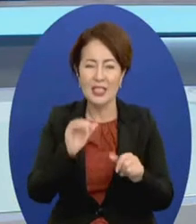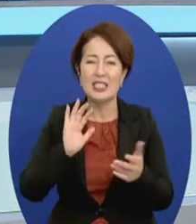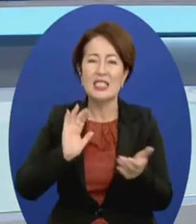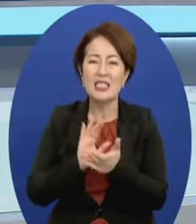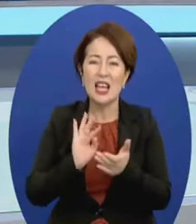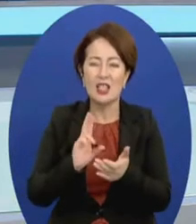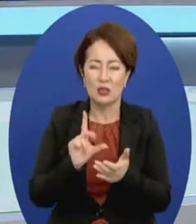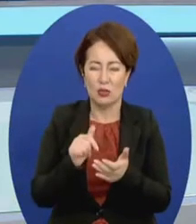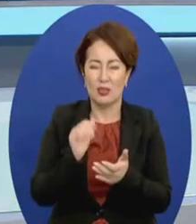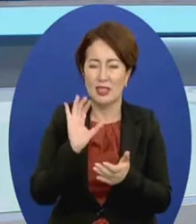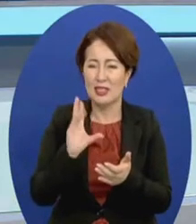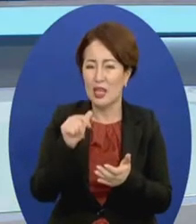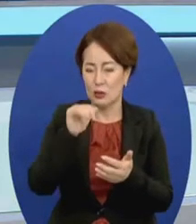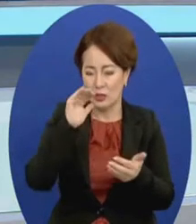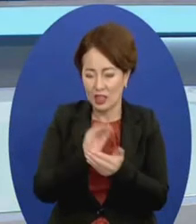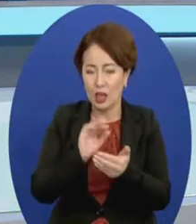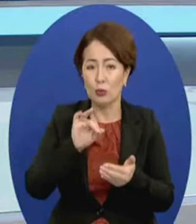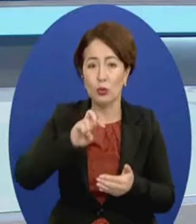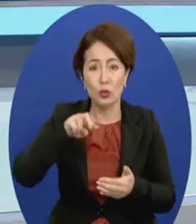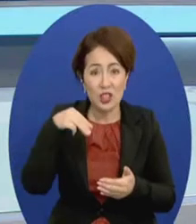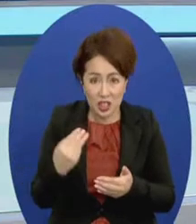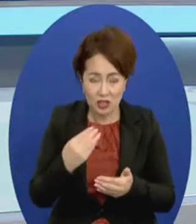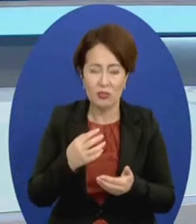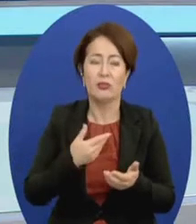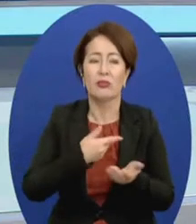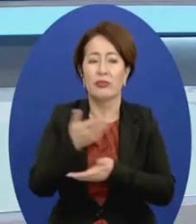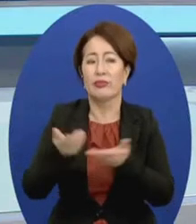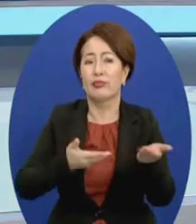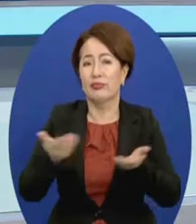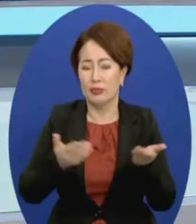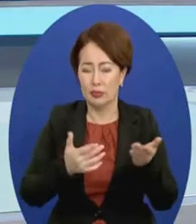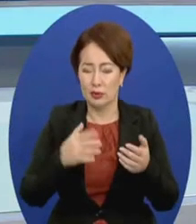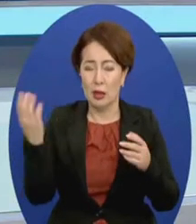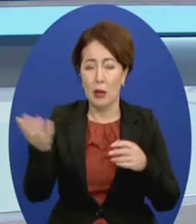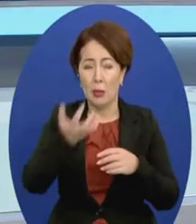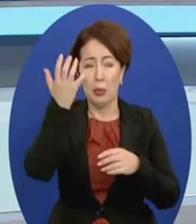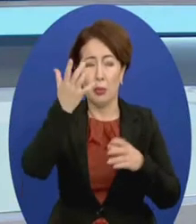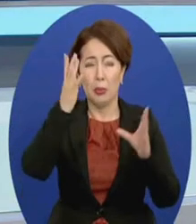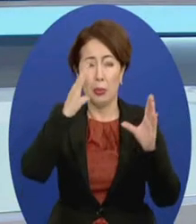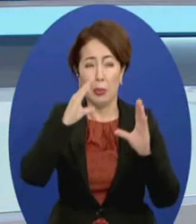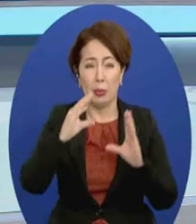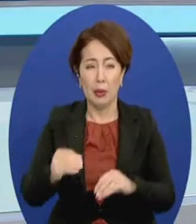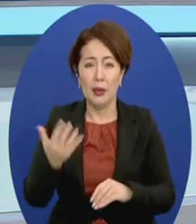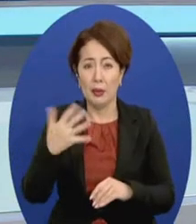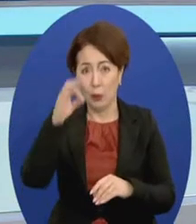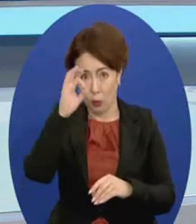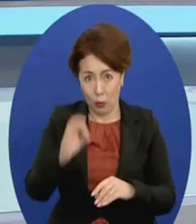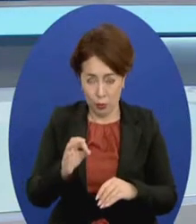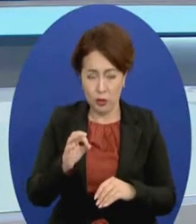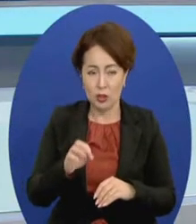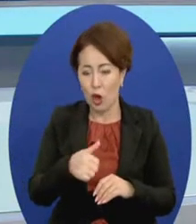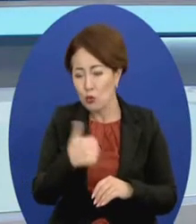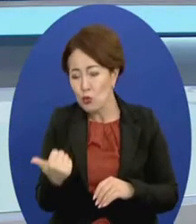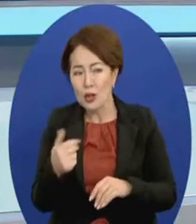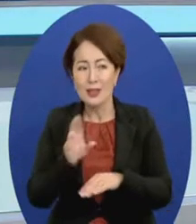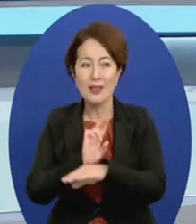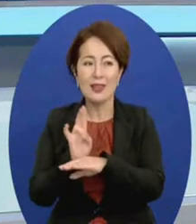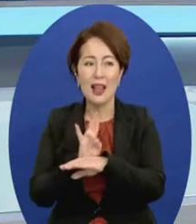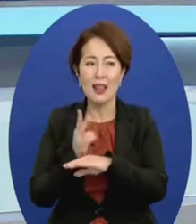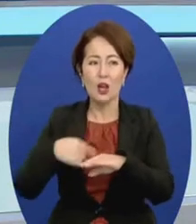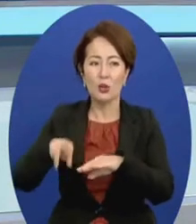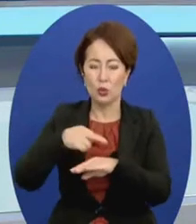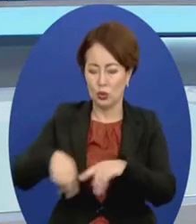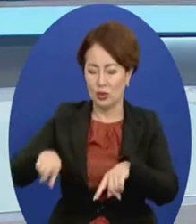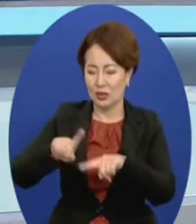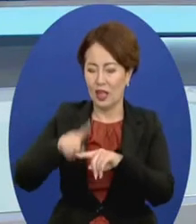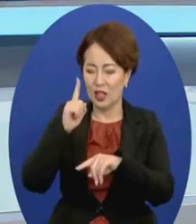орсон сайжруулсан шахмат төлчний үйлдвэр агаарын бохирдлыг 50% бууруулсан гэж үздэг. Тэгвэл налайх дүүрэг дахин нэг үйлдвэр байгуулагдсан дууслаа. Өнөөдөр үйлдвэрийн